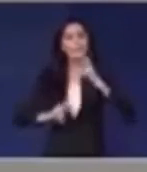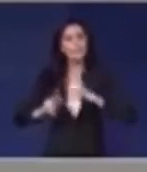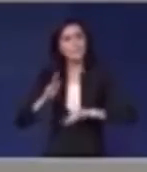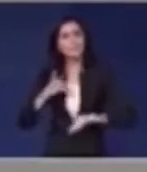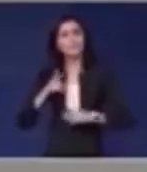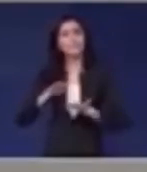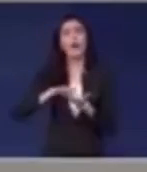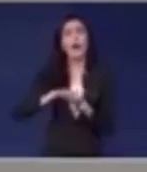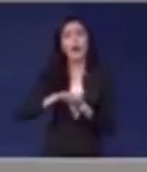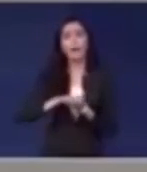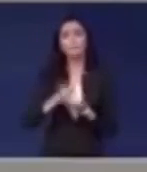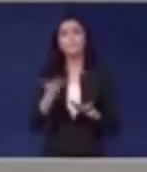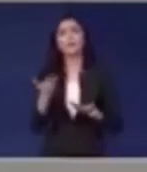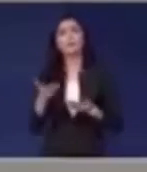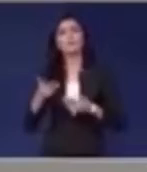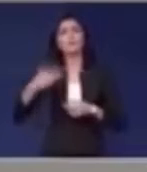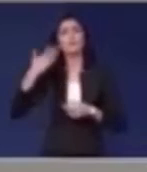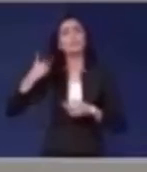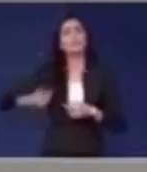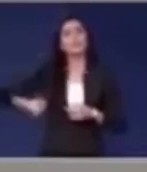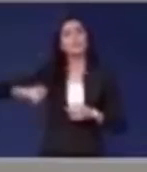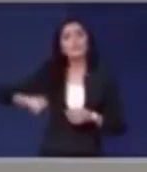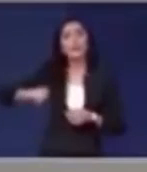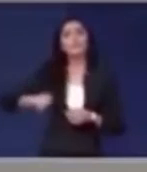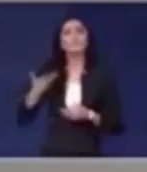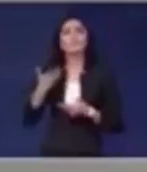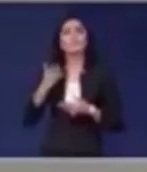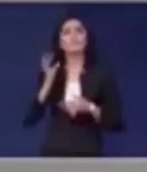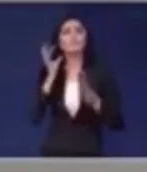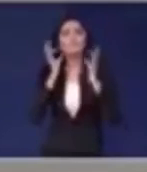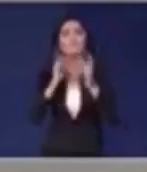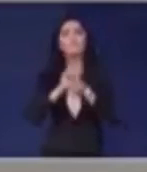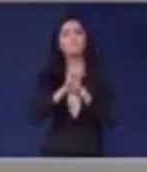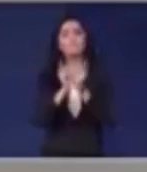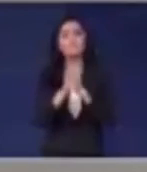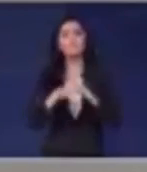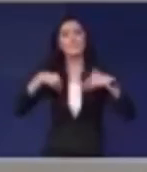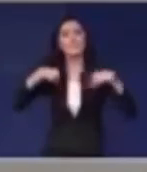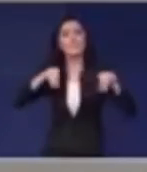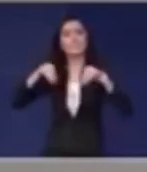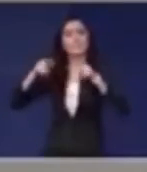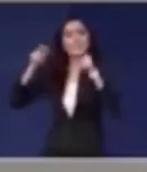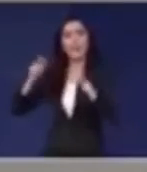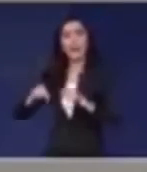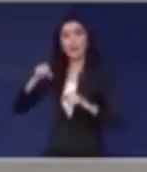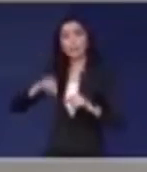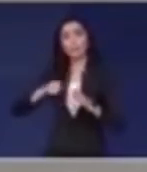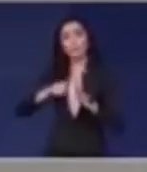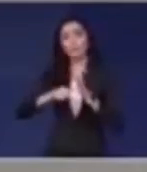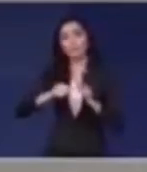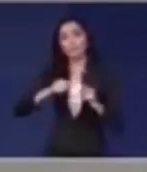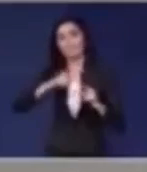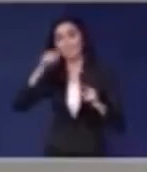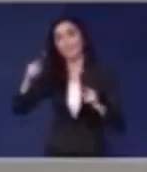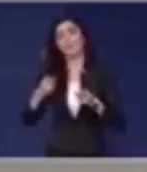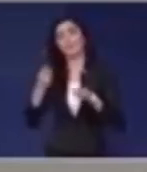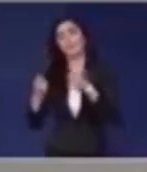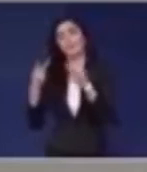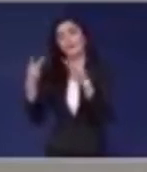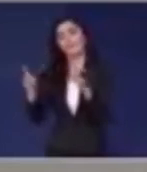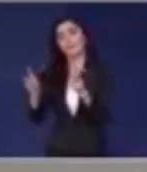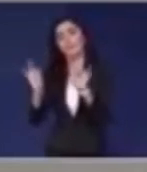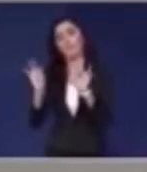ayakkabı çanta Züccaciye ürünlerinin satıldığı yerler bugün itibariyle faaliyete